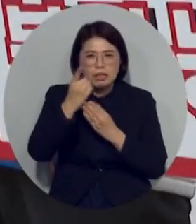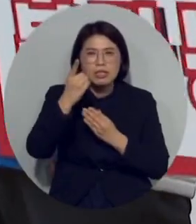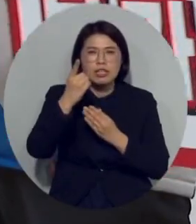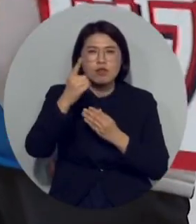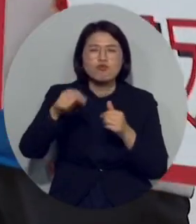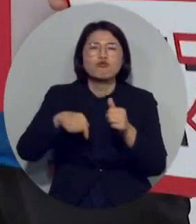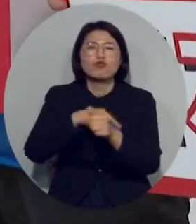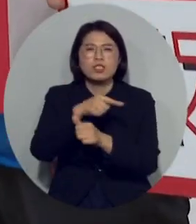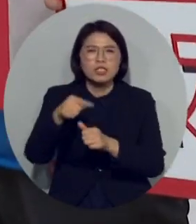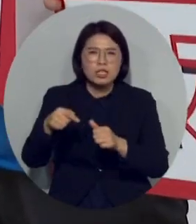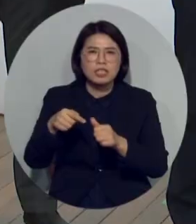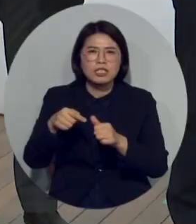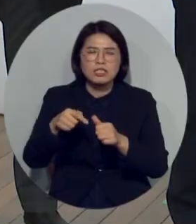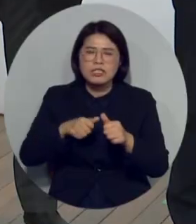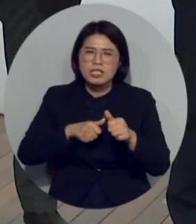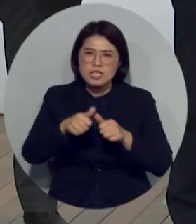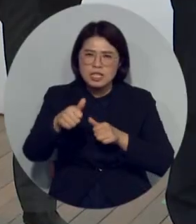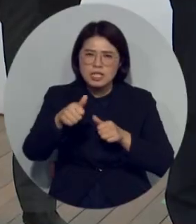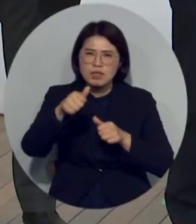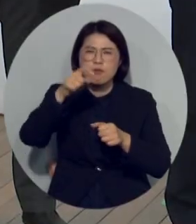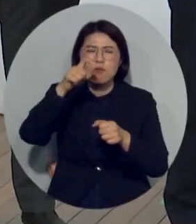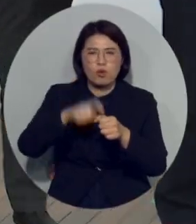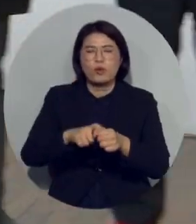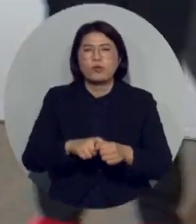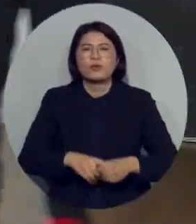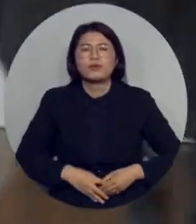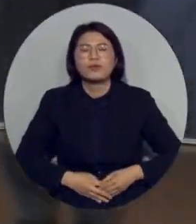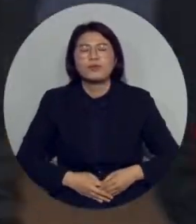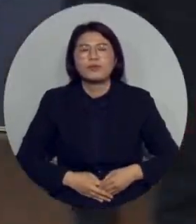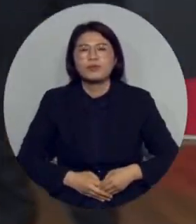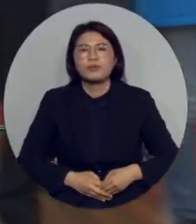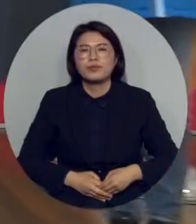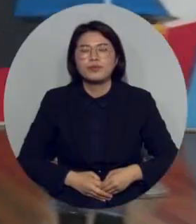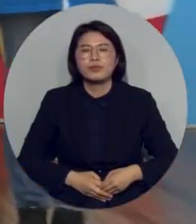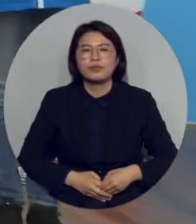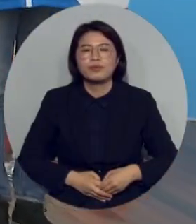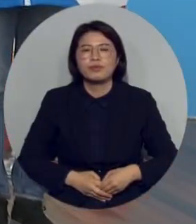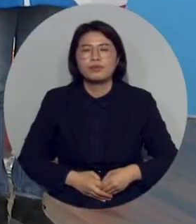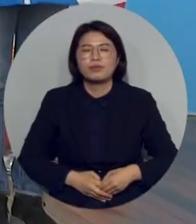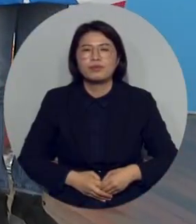이어가서 승기를 잡는 데 집중하고 있습니다. MBC 뉴스 김철우입니다.